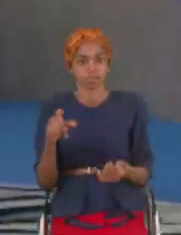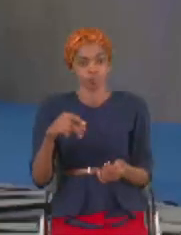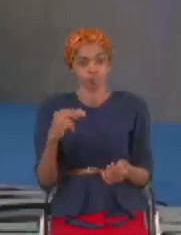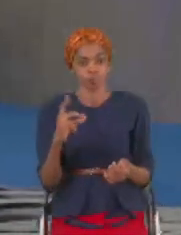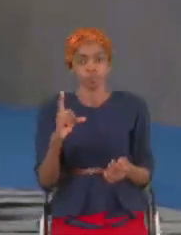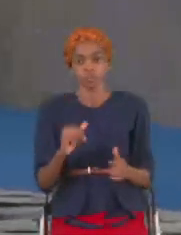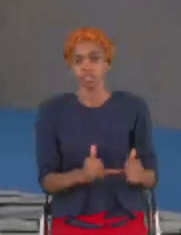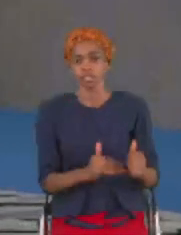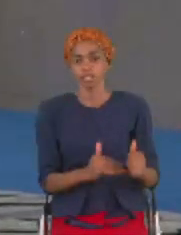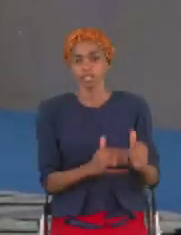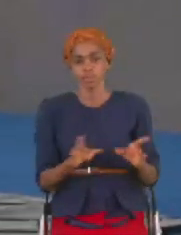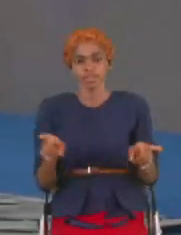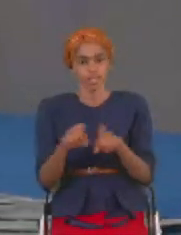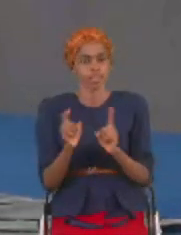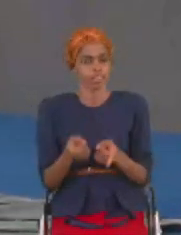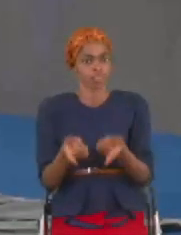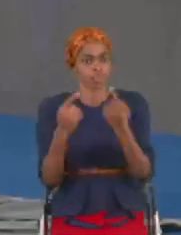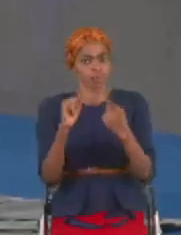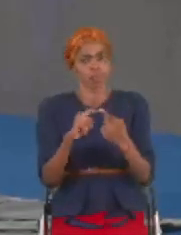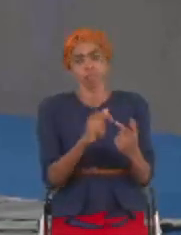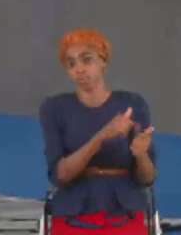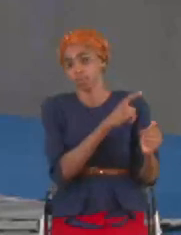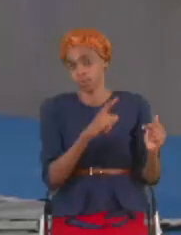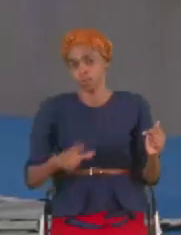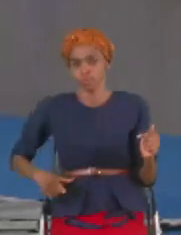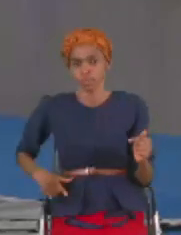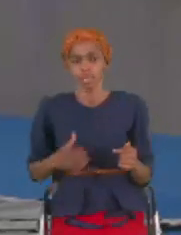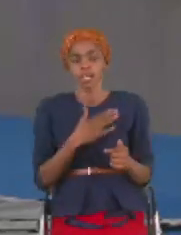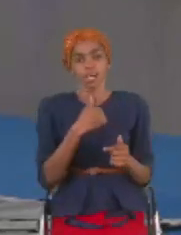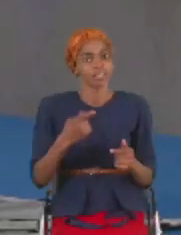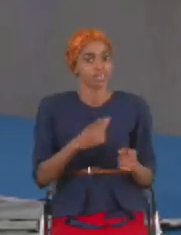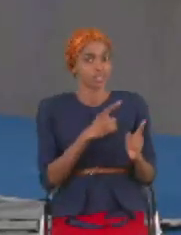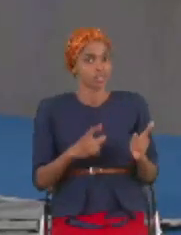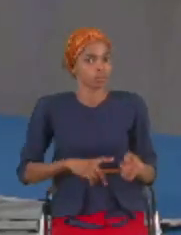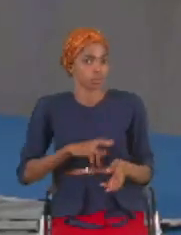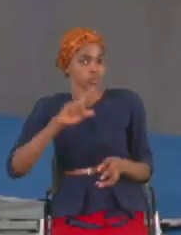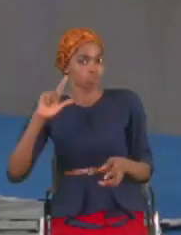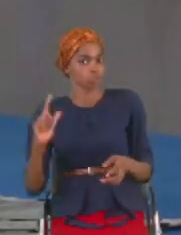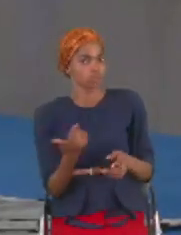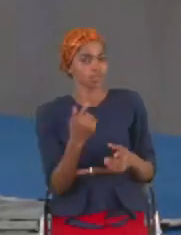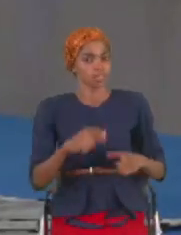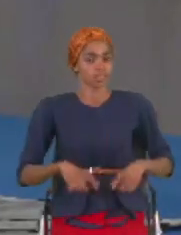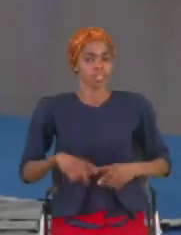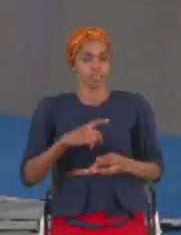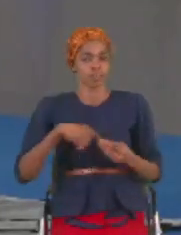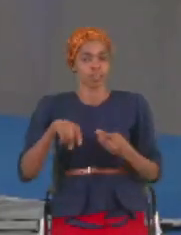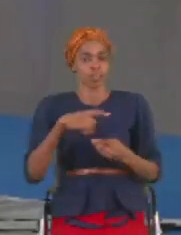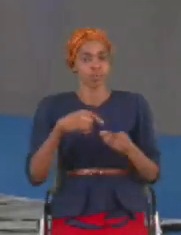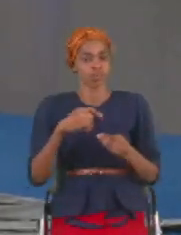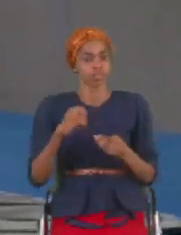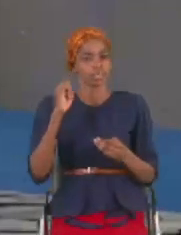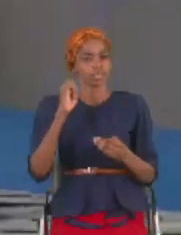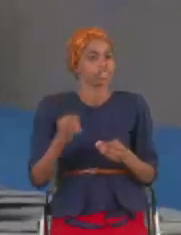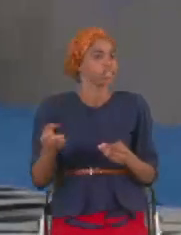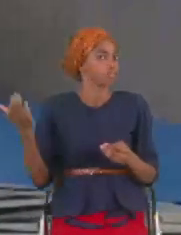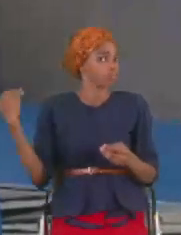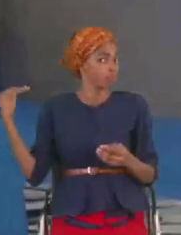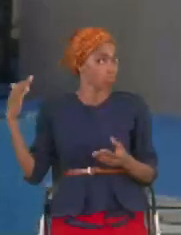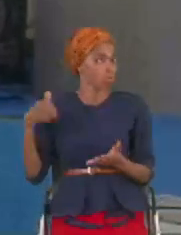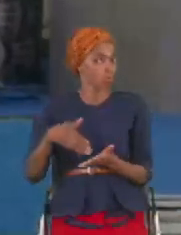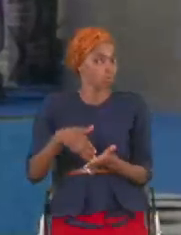paul comme il est venu au seigneur et le seigneur a changé transformer sa vie il était